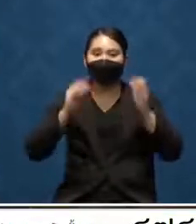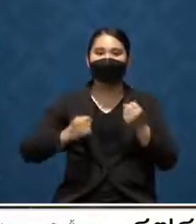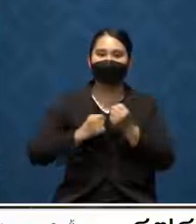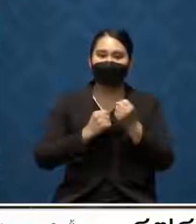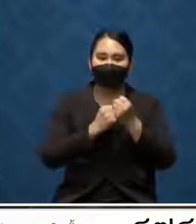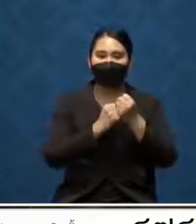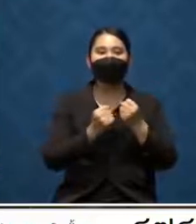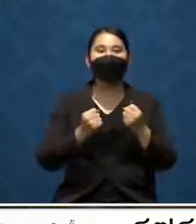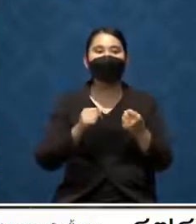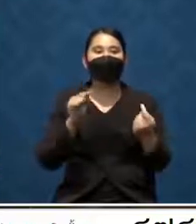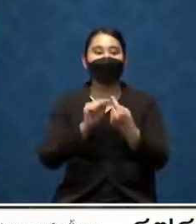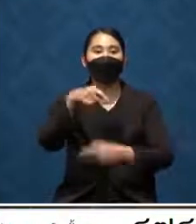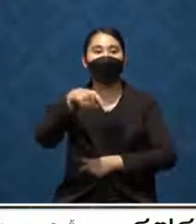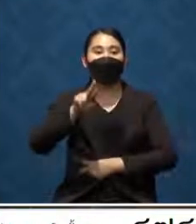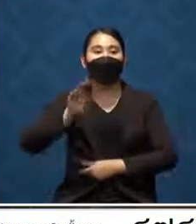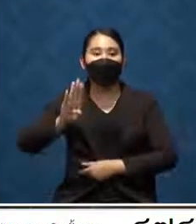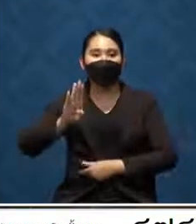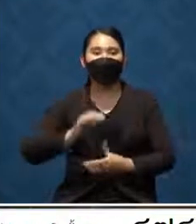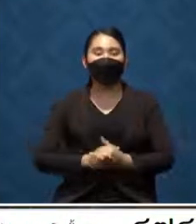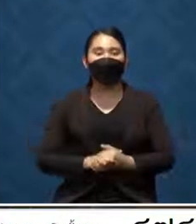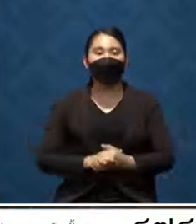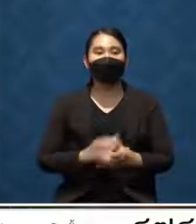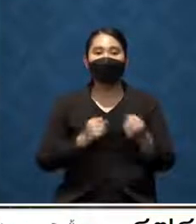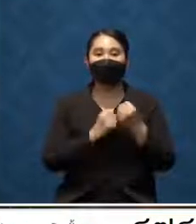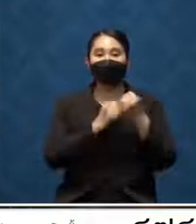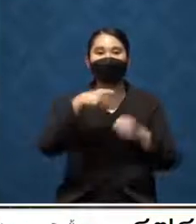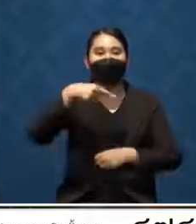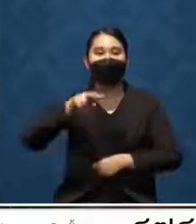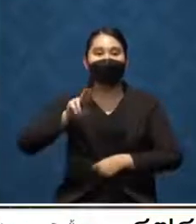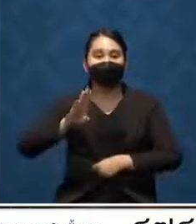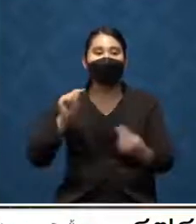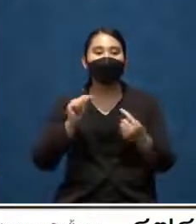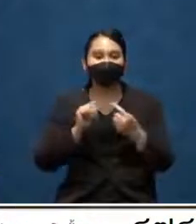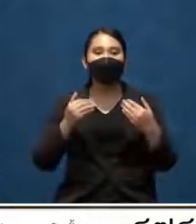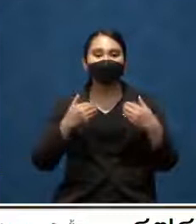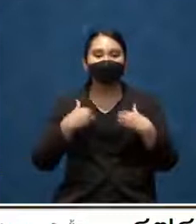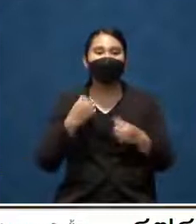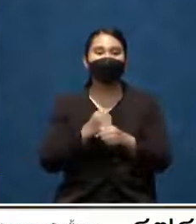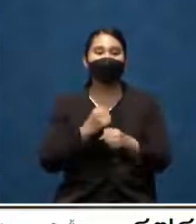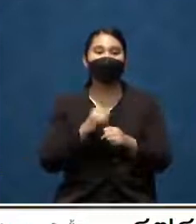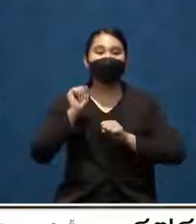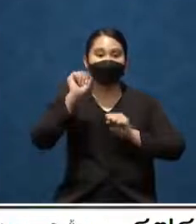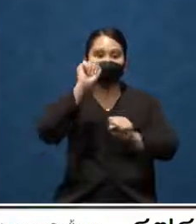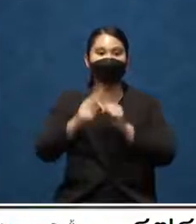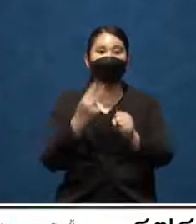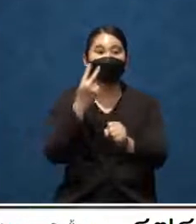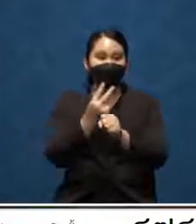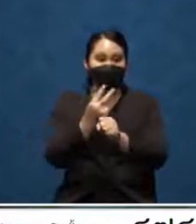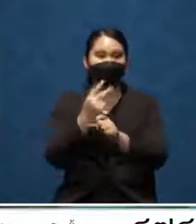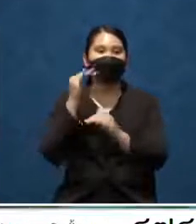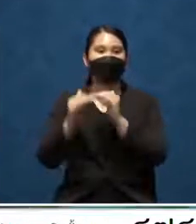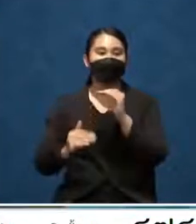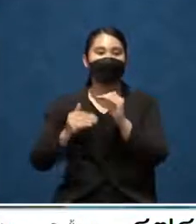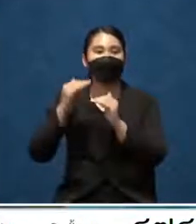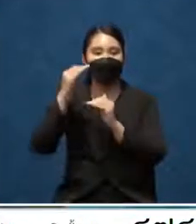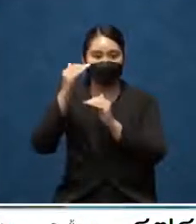างด้านนี้นะคะและใช้มา 2 ปีแล้วก็ต่อเนื่องต่อยอดไปนะคะ